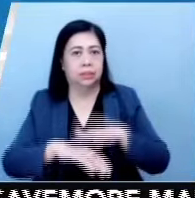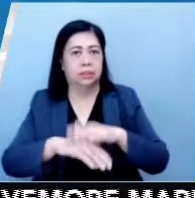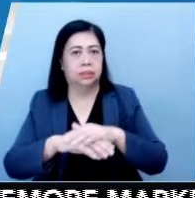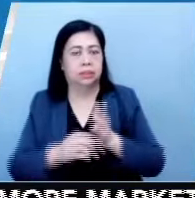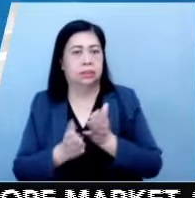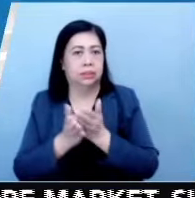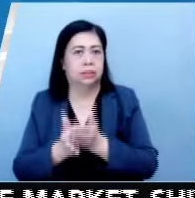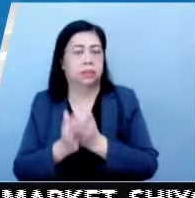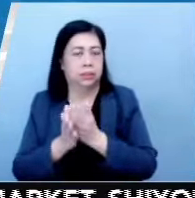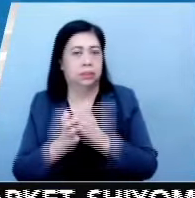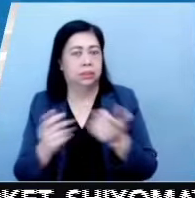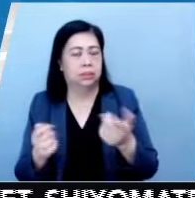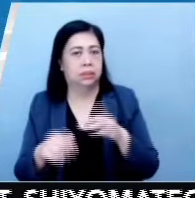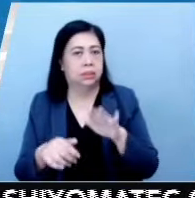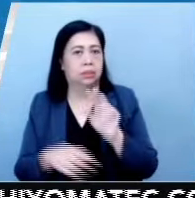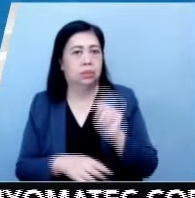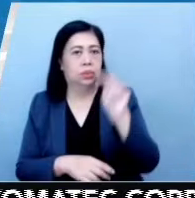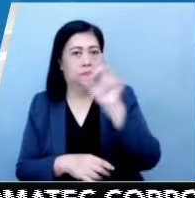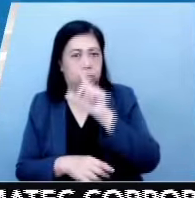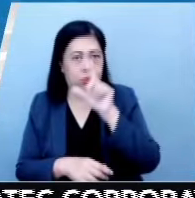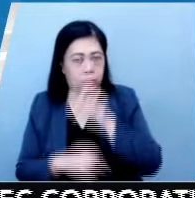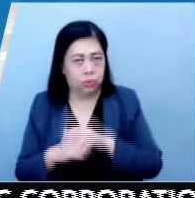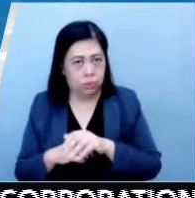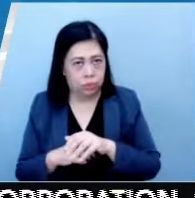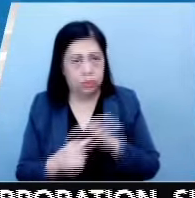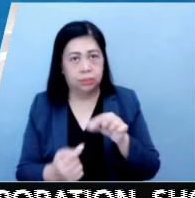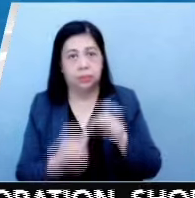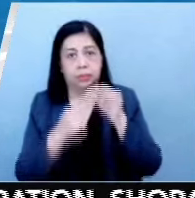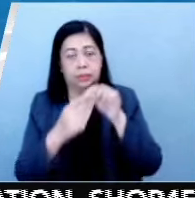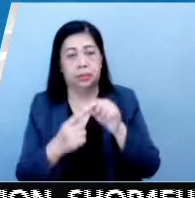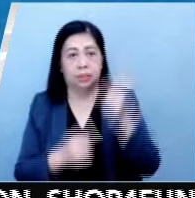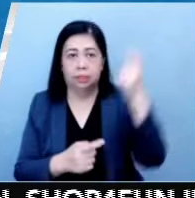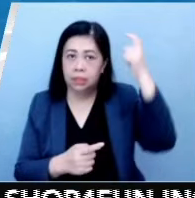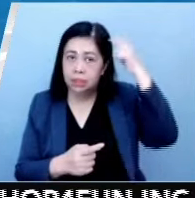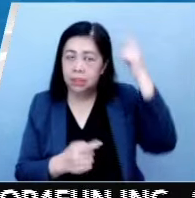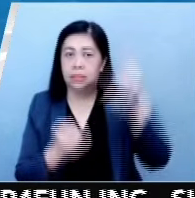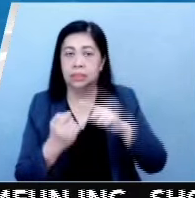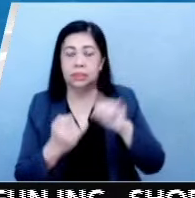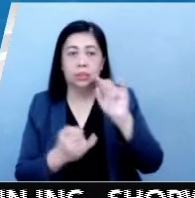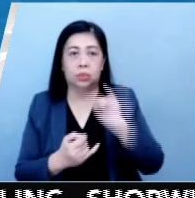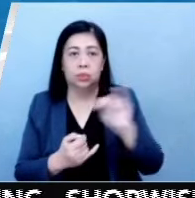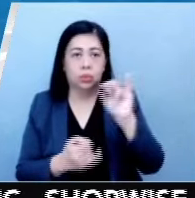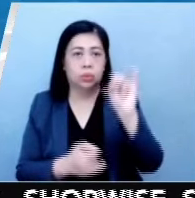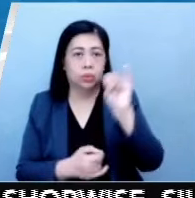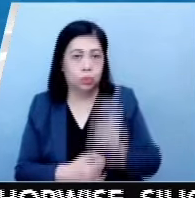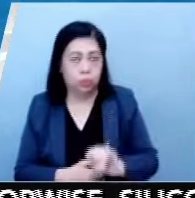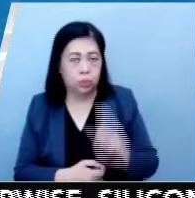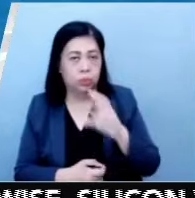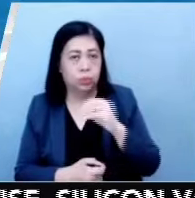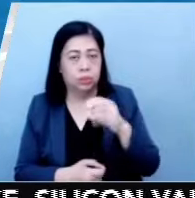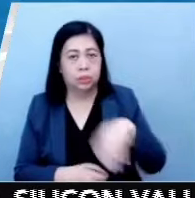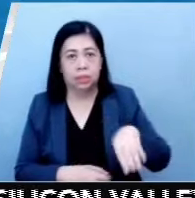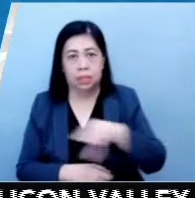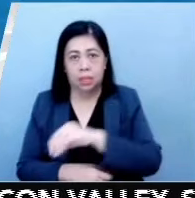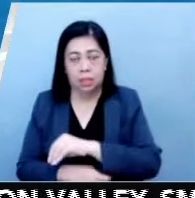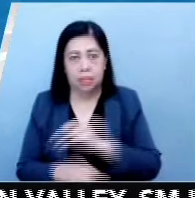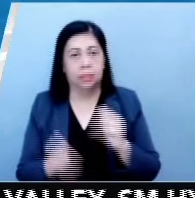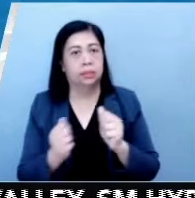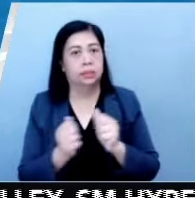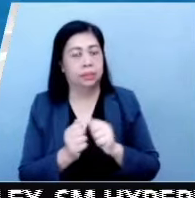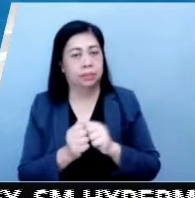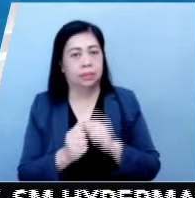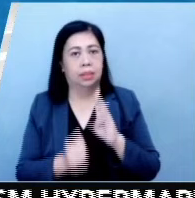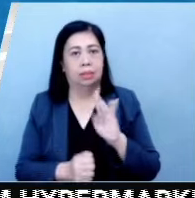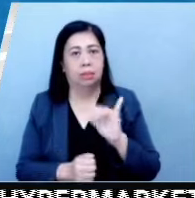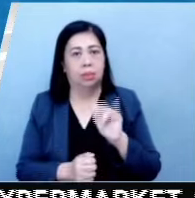western seaboards ng northern Luzon, partikular sa Batanes, Ilocos Norte, Ilocos Sur at Cagayan Provinces, kabilang na ang Babuyan